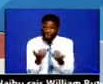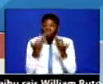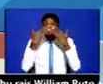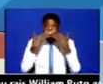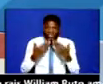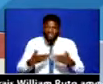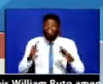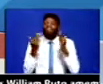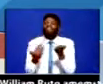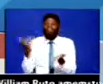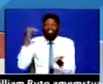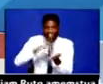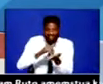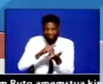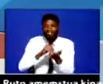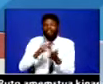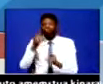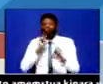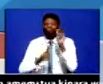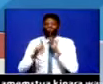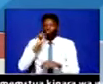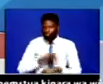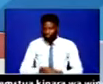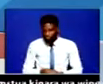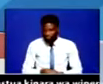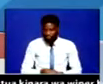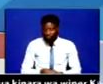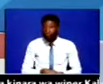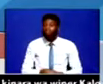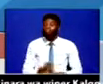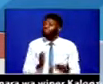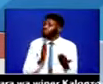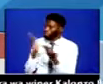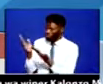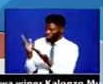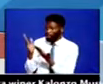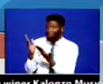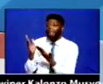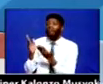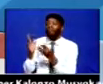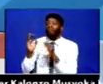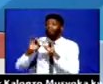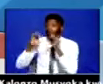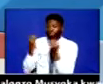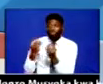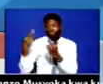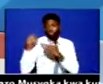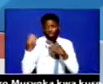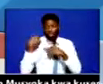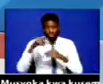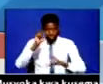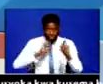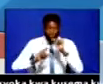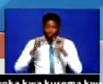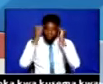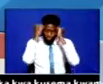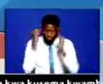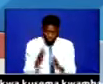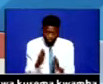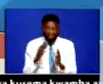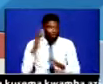la taaluma zao. Taasisi ya kitaifa ambayo inahusika na uteuzi wa wanafunzi wa kujiunga na vyuo vikuu na vile vya mafunzo ya